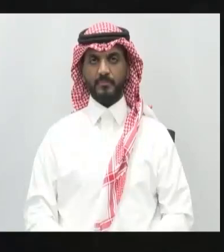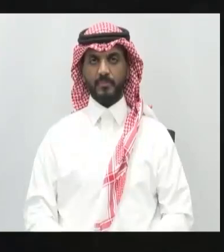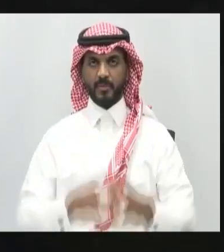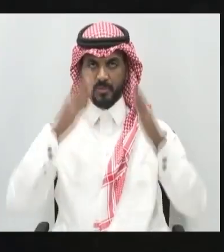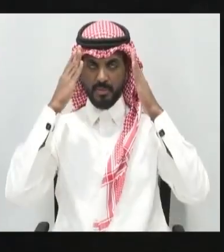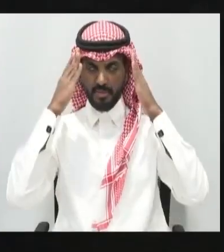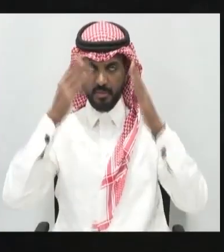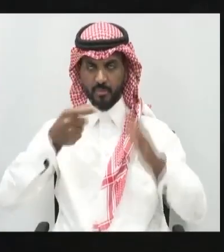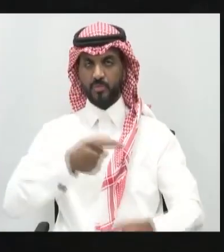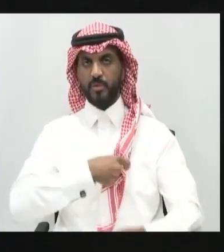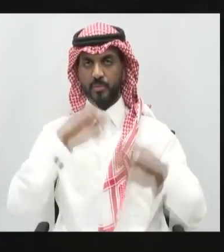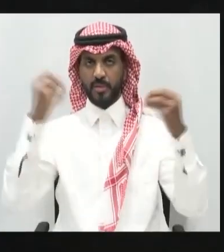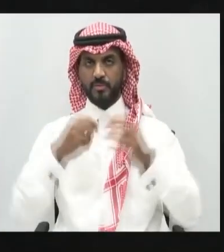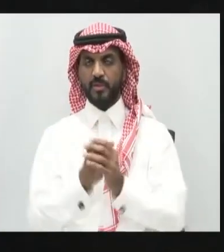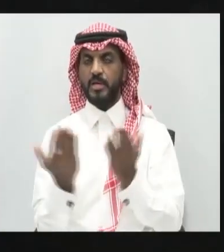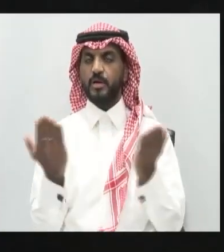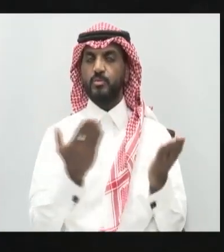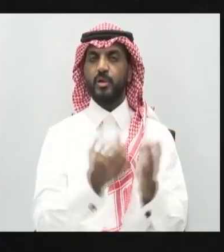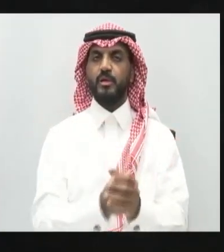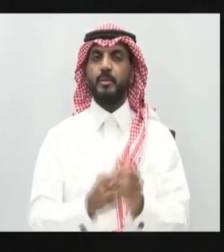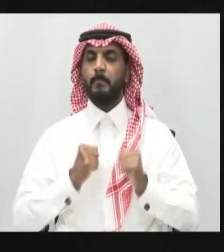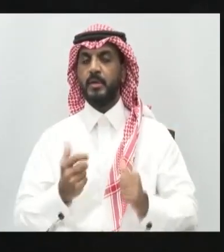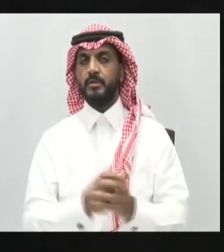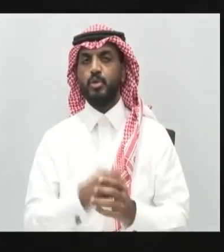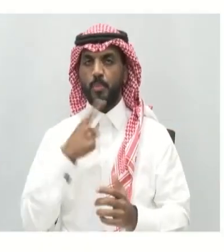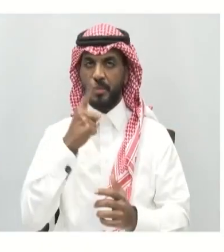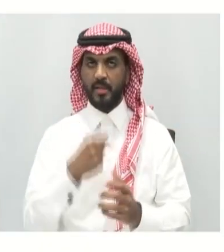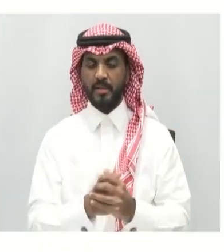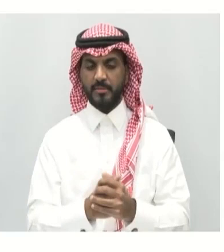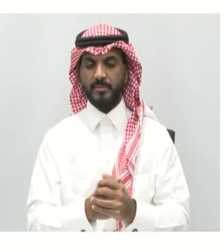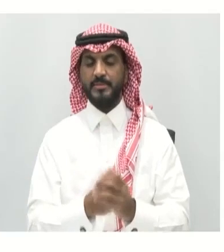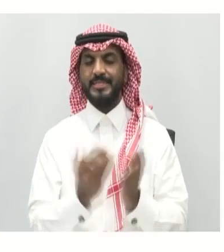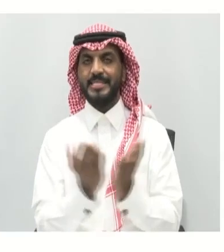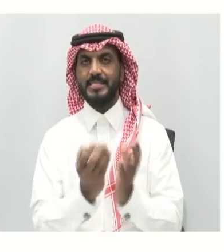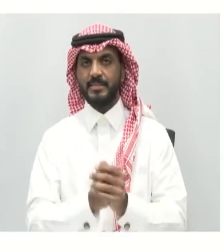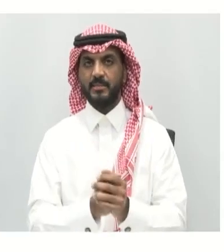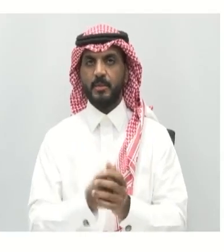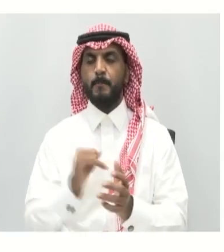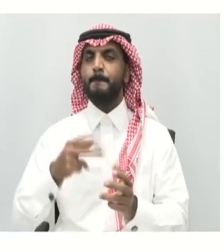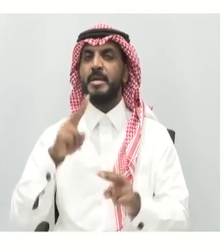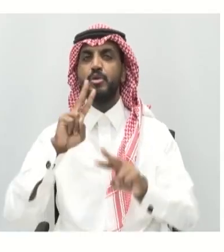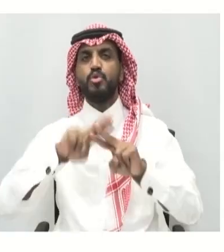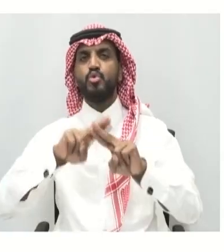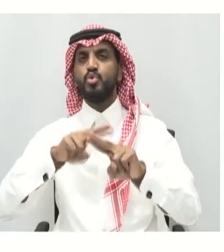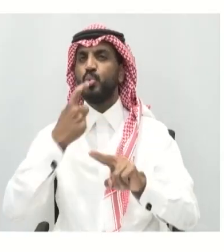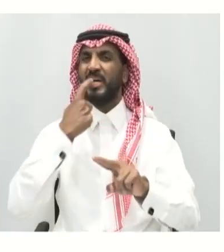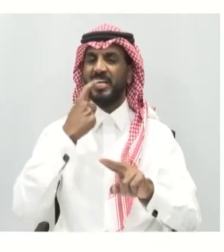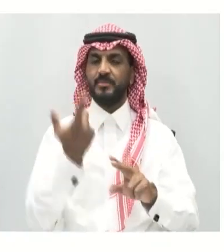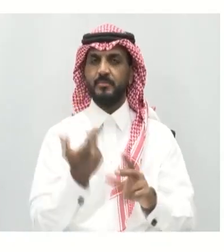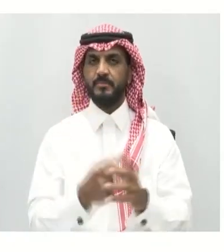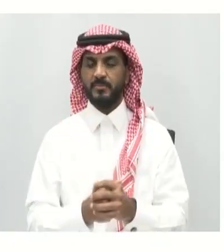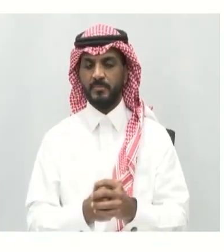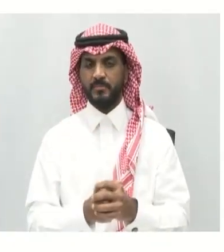السلام عليكم ورحمه الله وبركاته حياكم الله يا احبتي اليوم ان شاء الله مع بعض درس من النجوم طيب